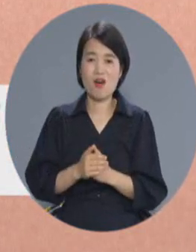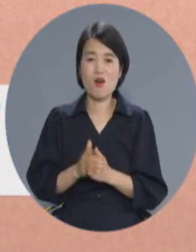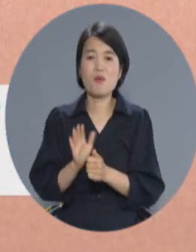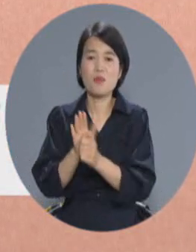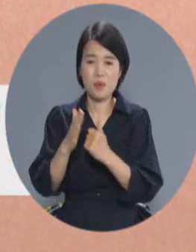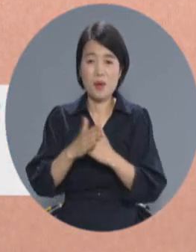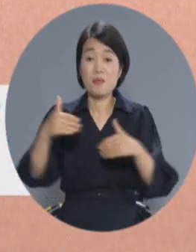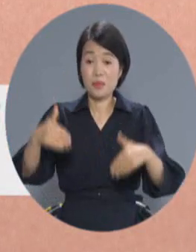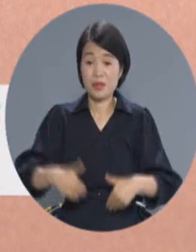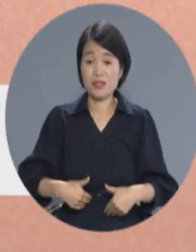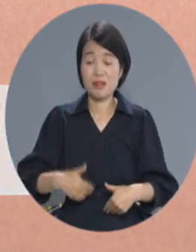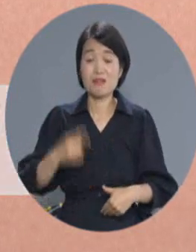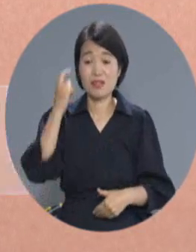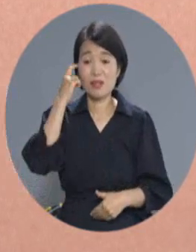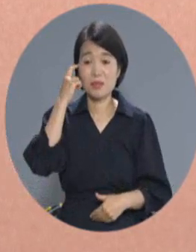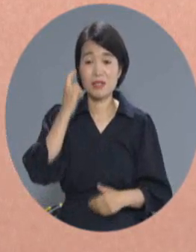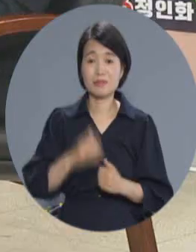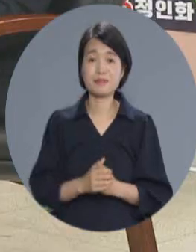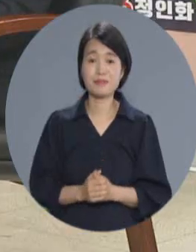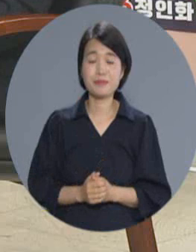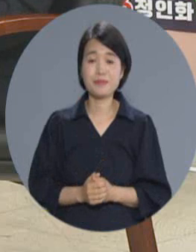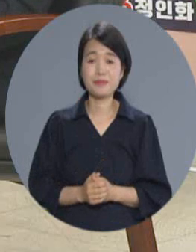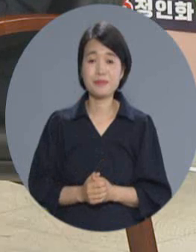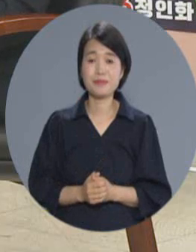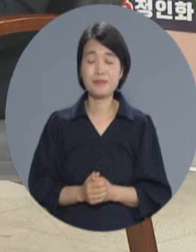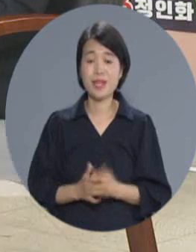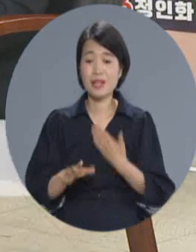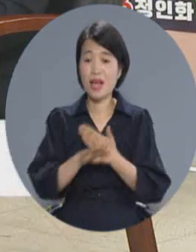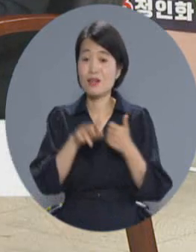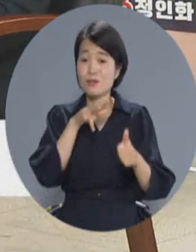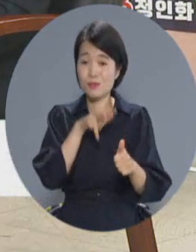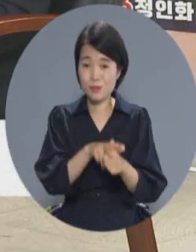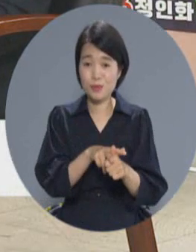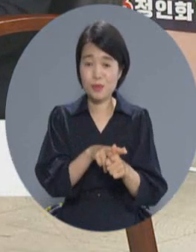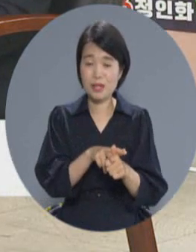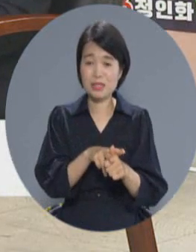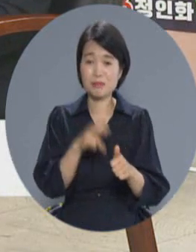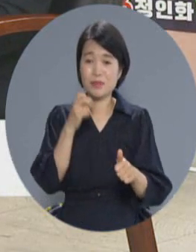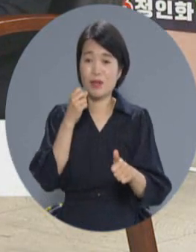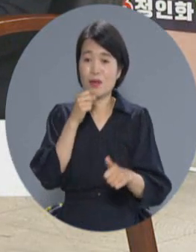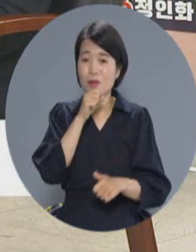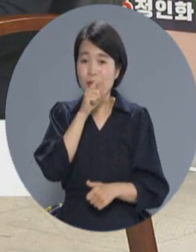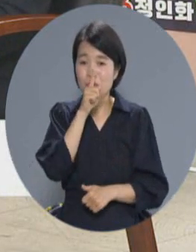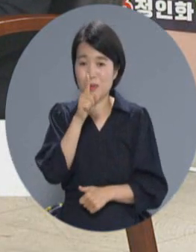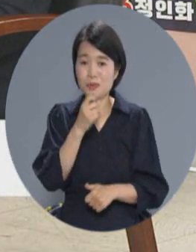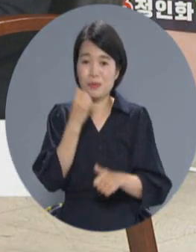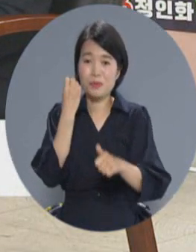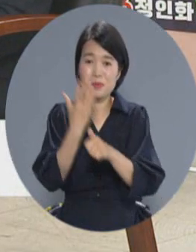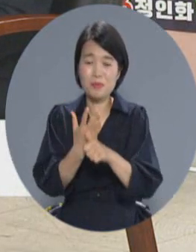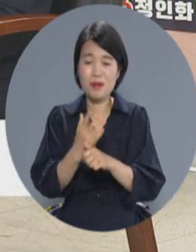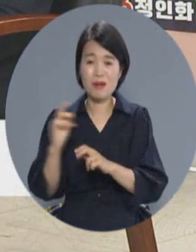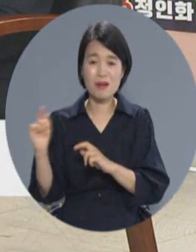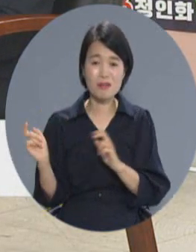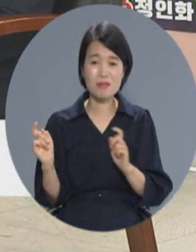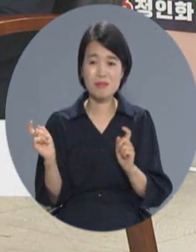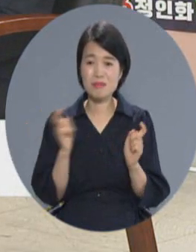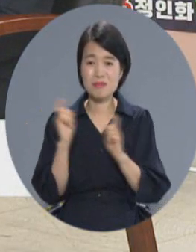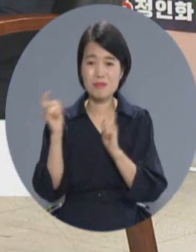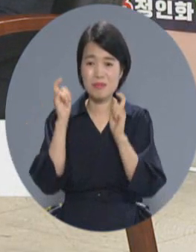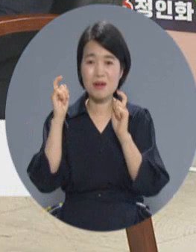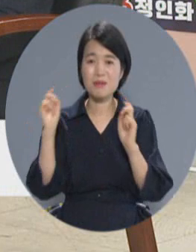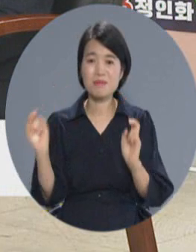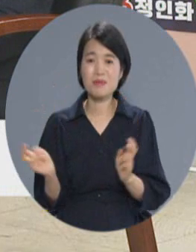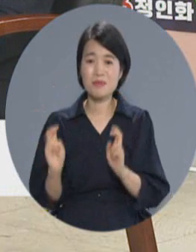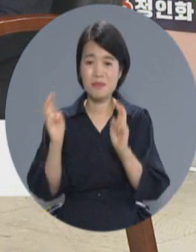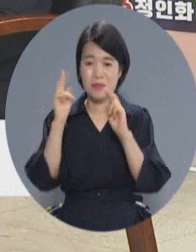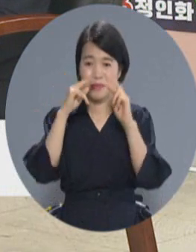해나가야 된다 이렇게 생각을 합니다. 상대 후보와 지금 고소고발 공방을 펼치고 있습니다. 상대 후보가 먼저